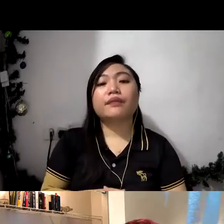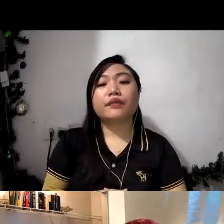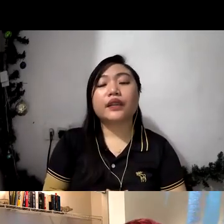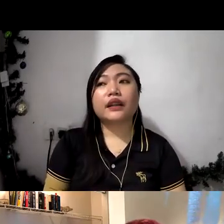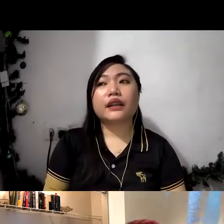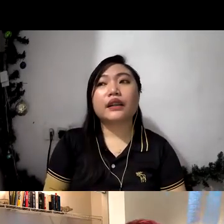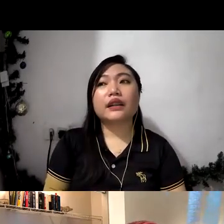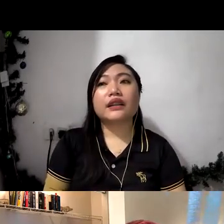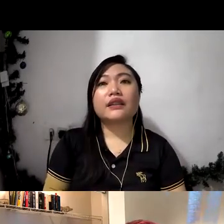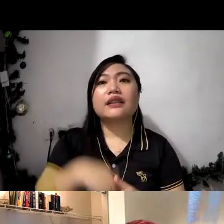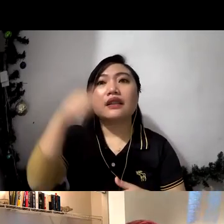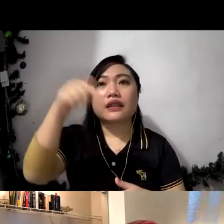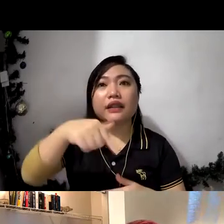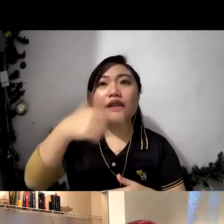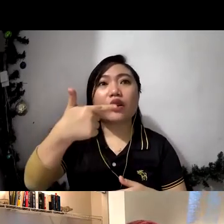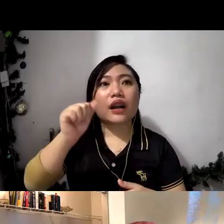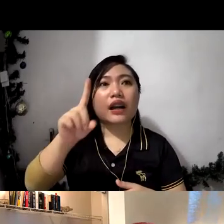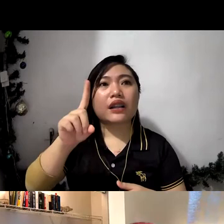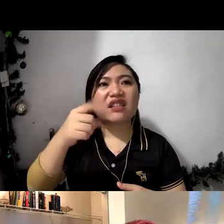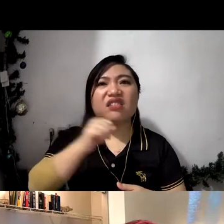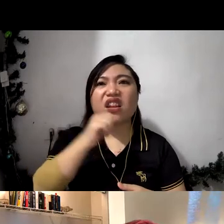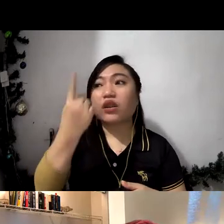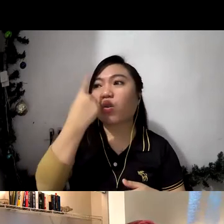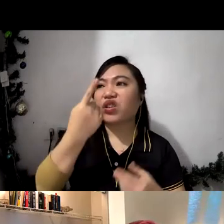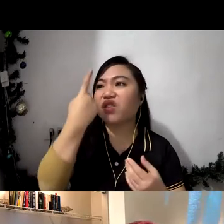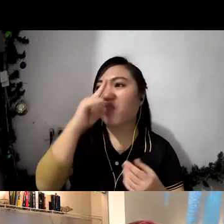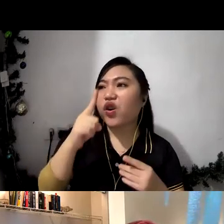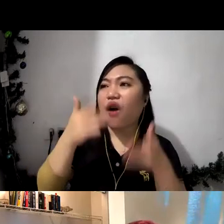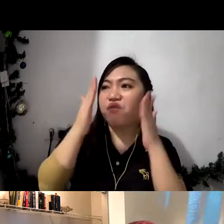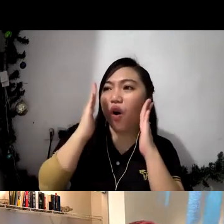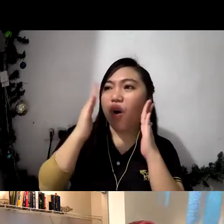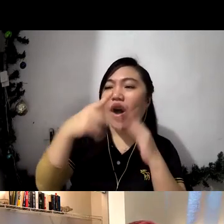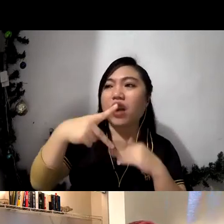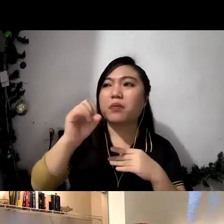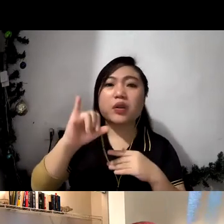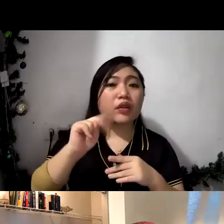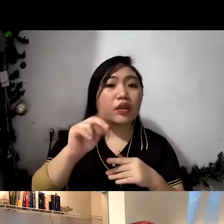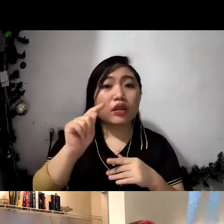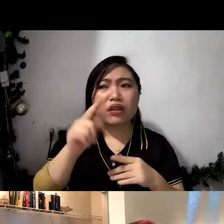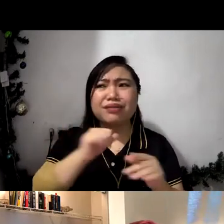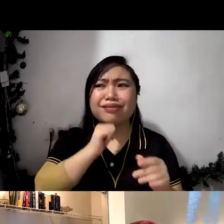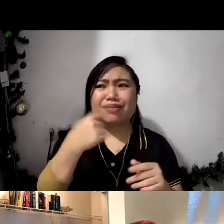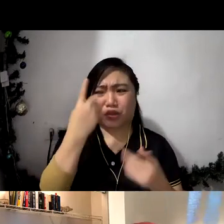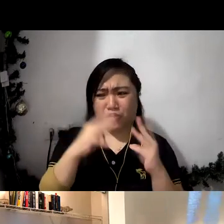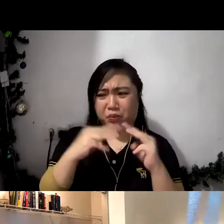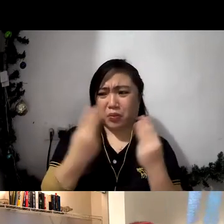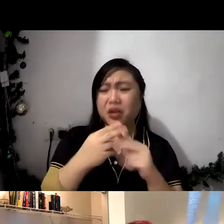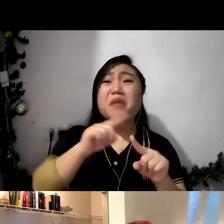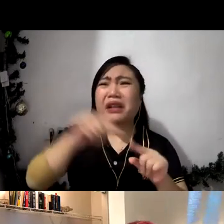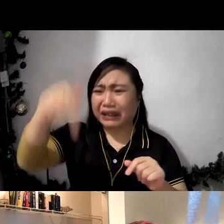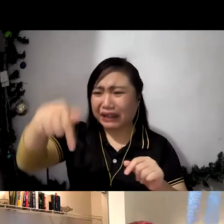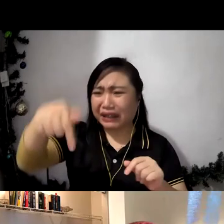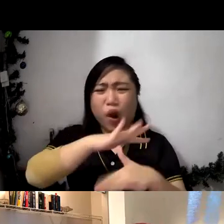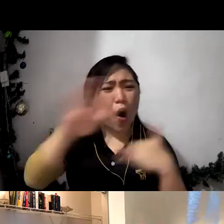ang gawain ng God ay God focal point system lang. It's everybody's work, no? Even in our own family, in our individual